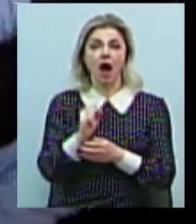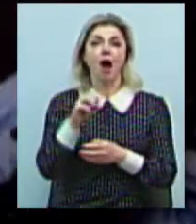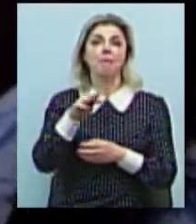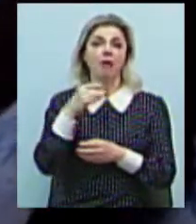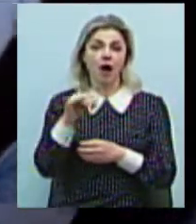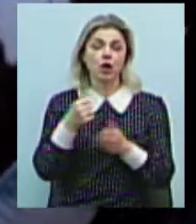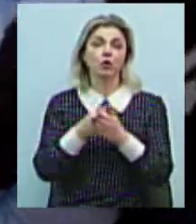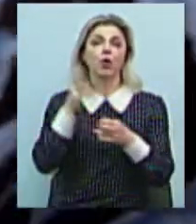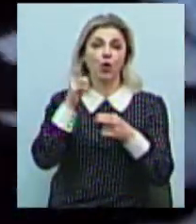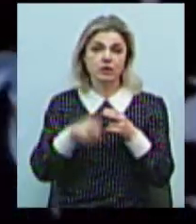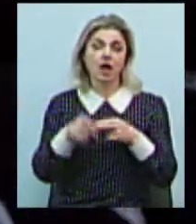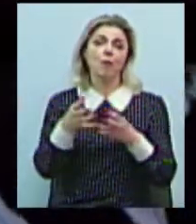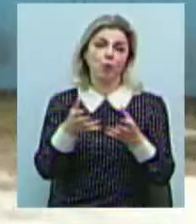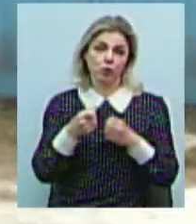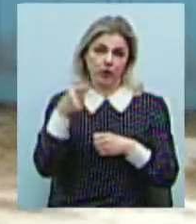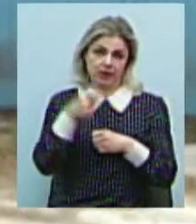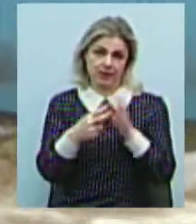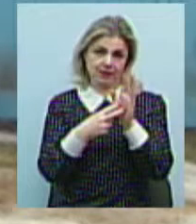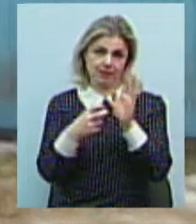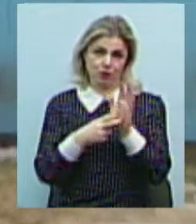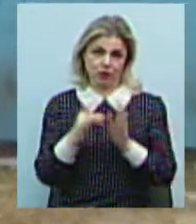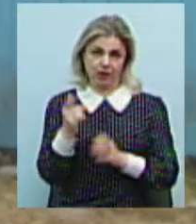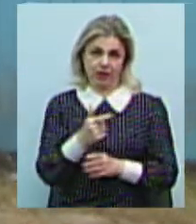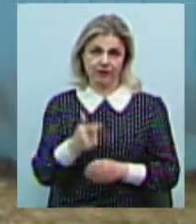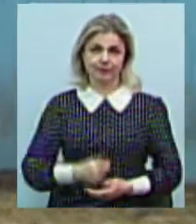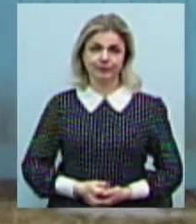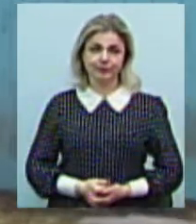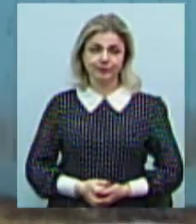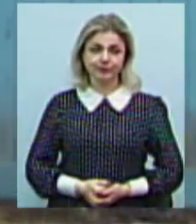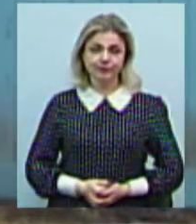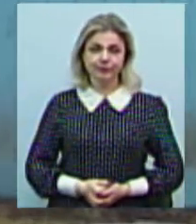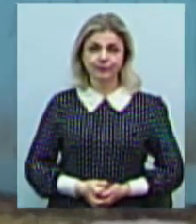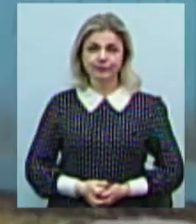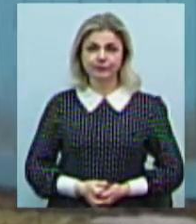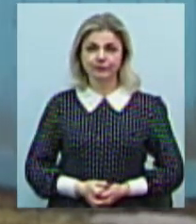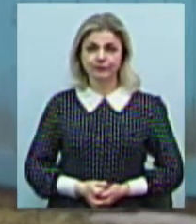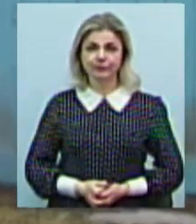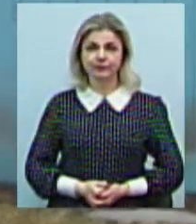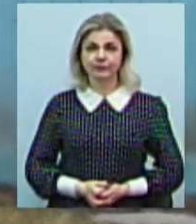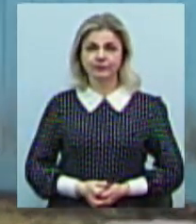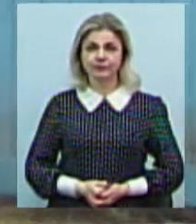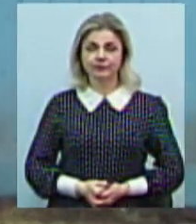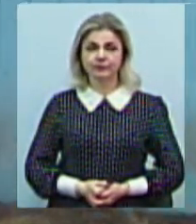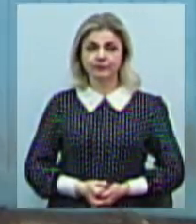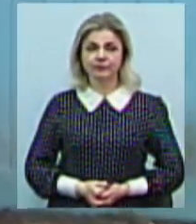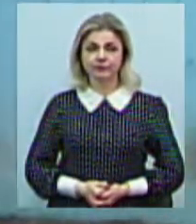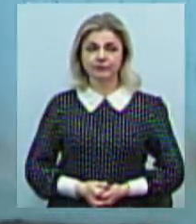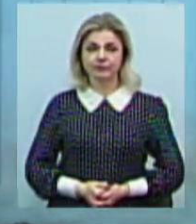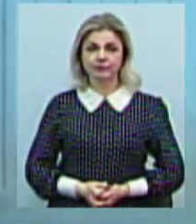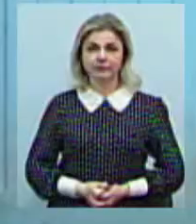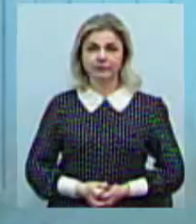вже 1700. Олексій Гомон, Тетяна Лось, Роксолана Бучай, Ігор Якубчик, Дмитро Панов, Сергій Новіченко, Віталій Коровко. Новини на ЮА